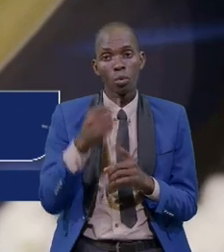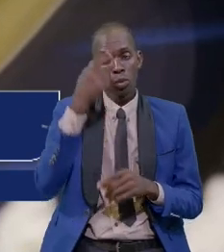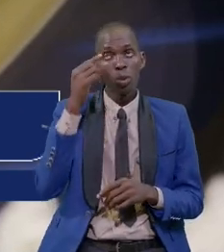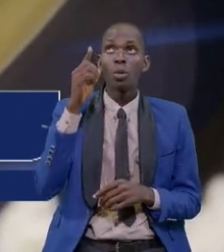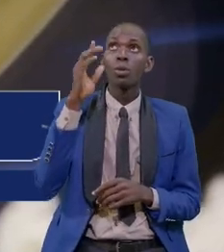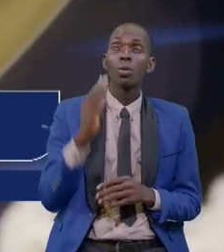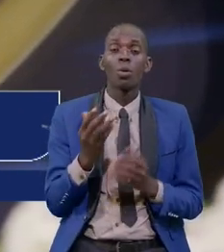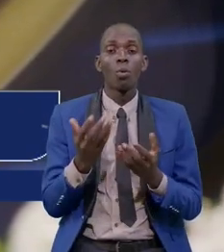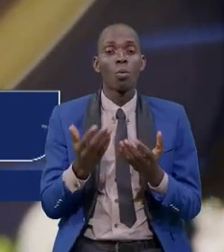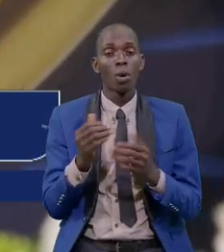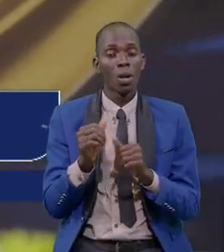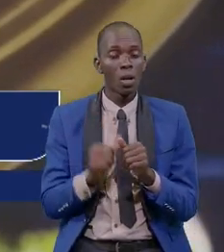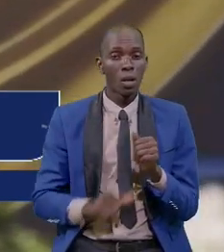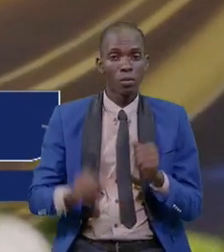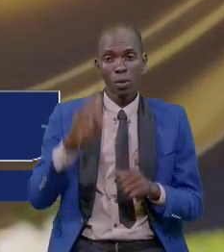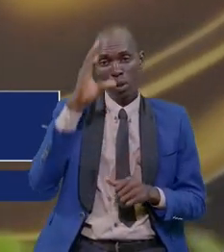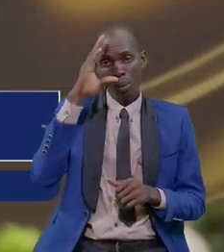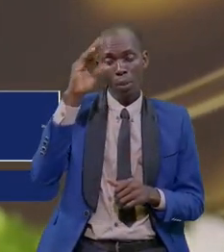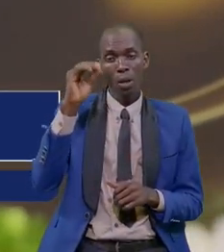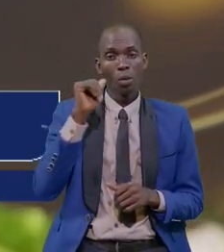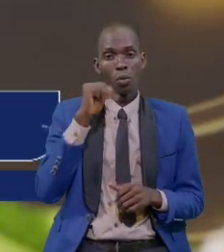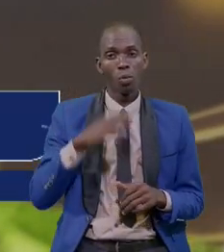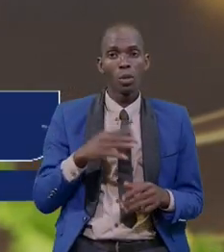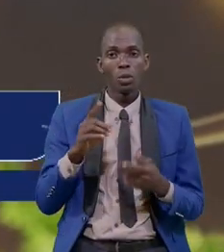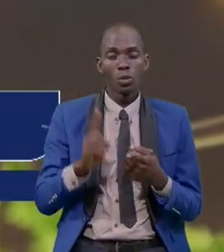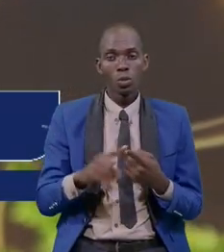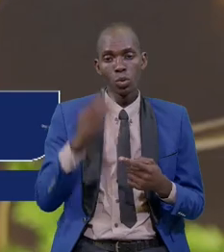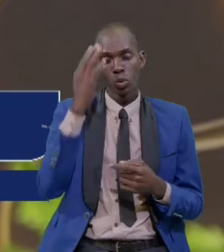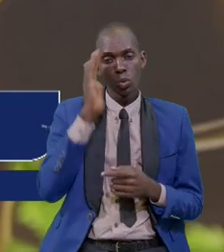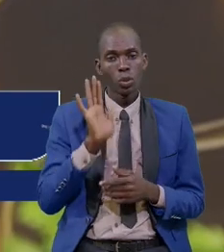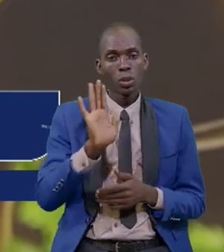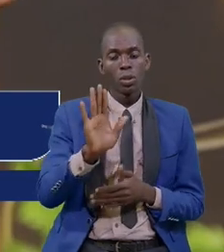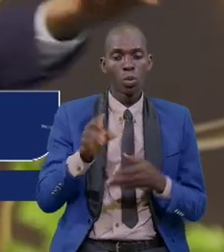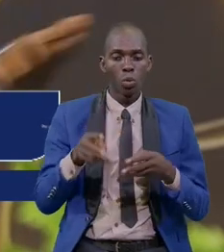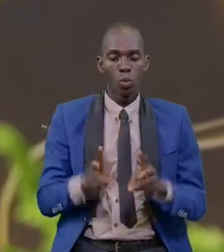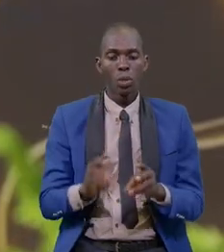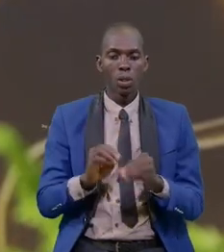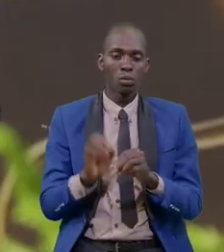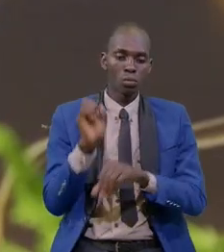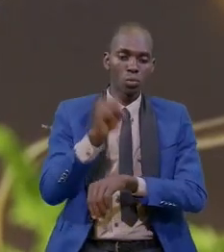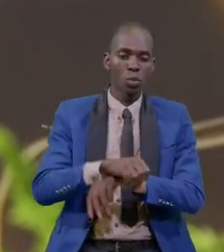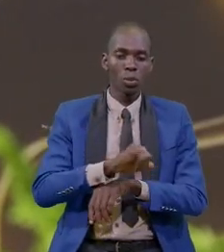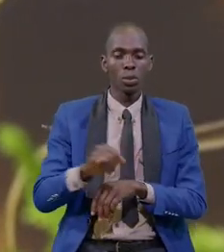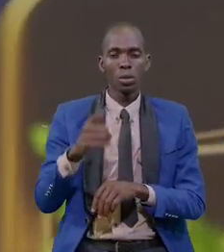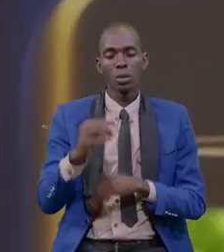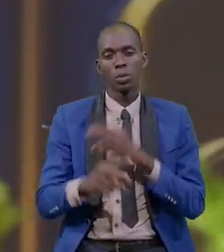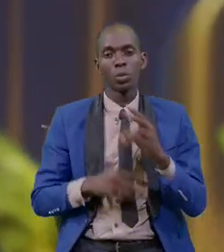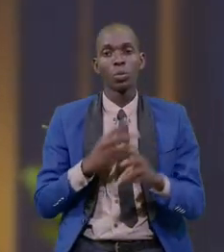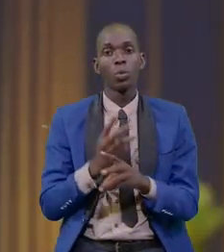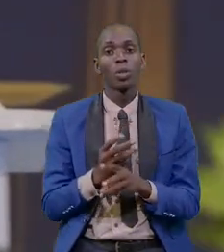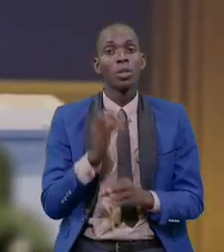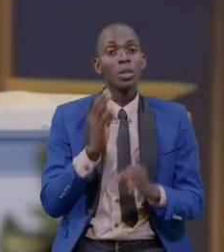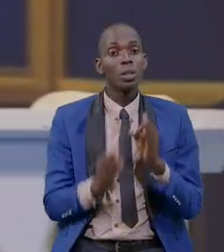il avertit tout le monde. Dieu avertit tout le monde à devoir connaître son chemin et à faire la parole, à accomplir ce qu'il désigne. Et s'il